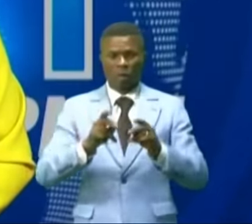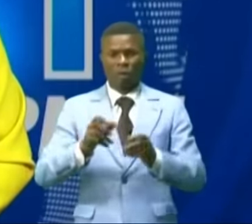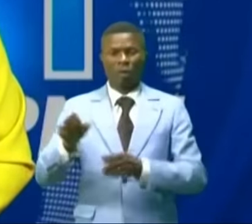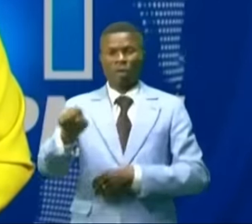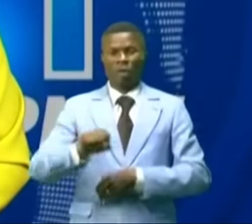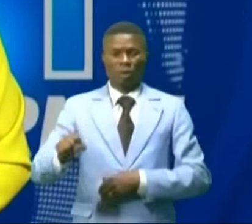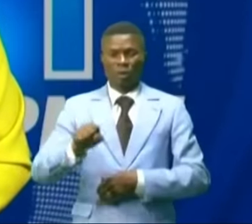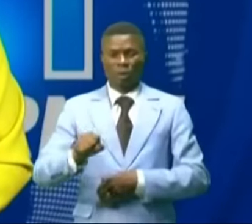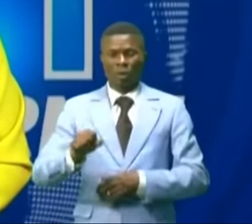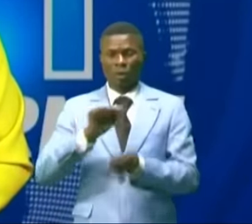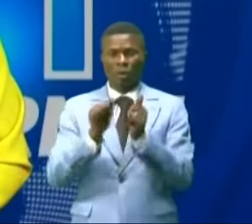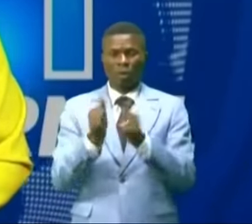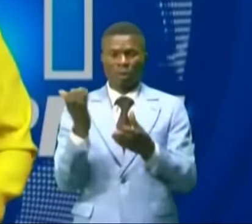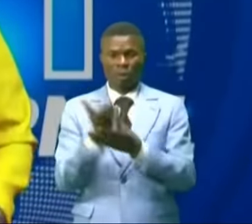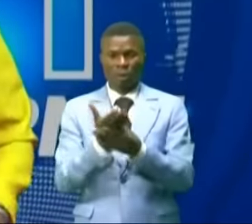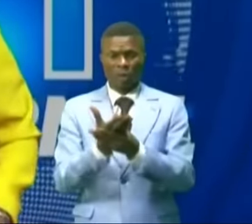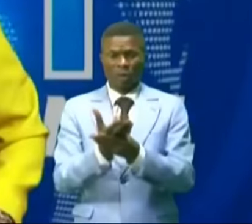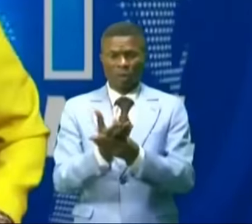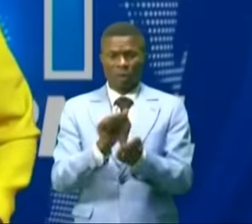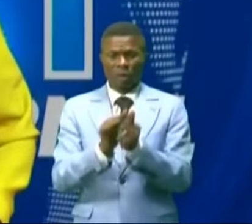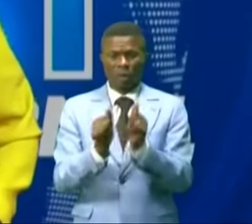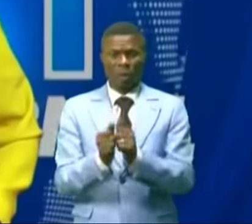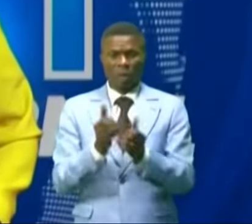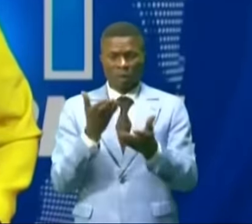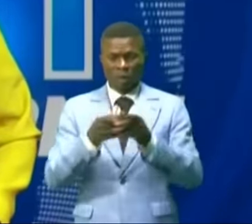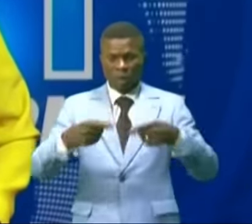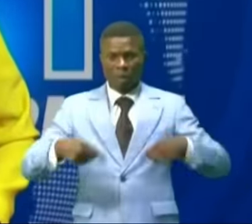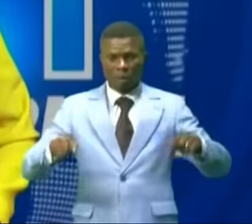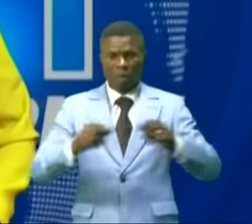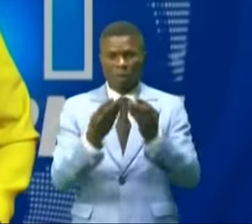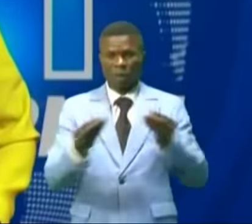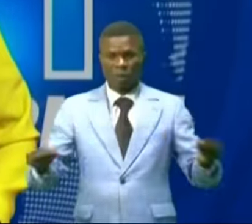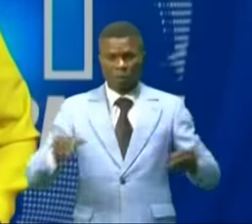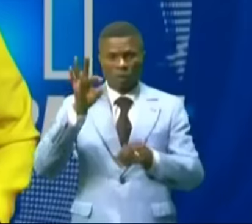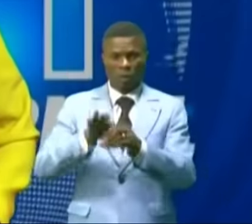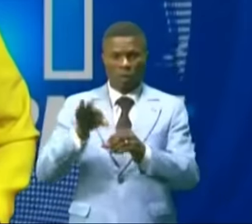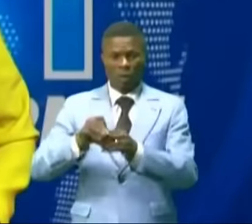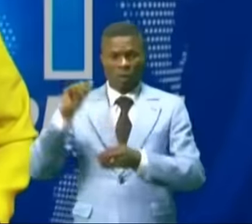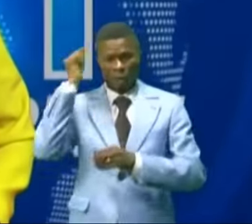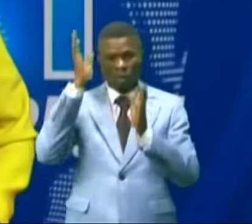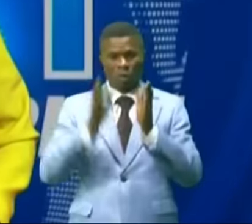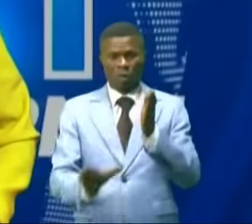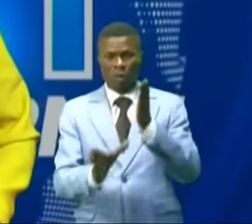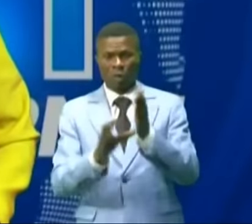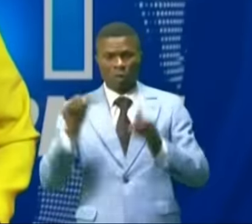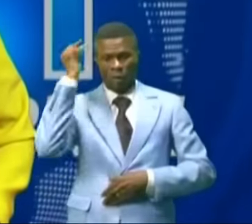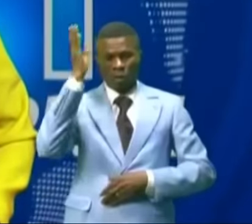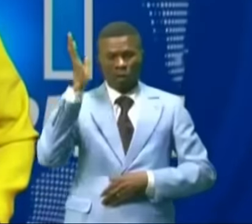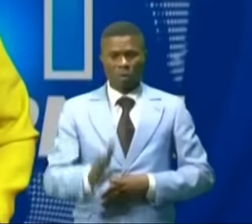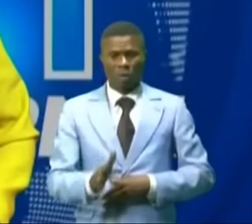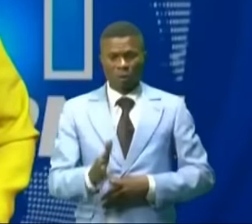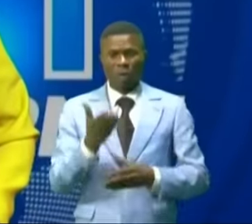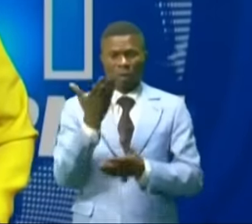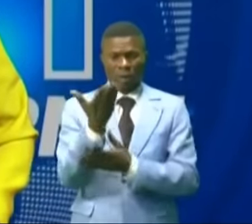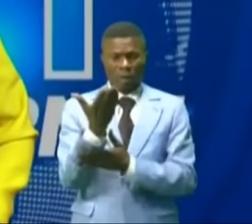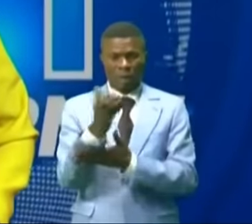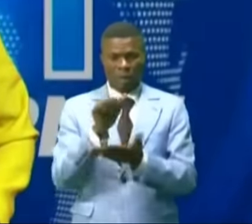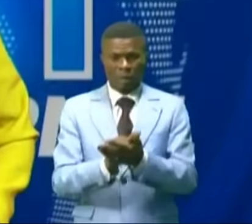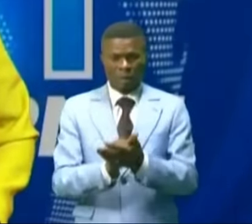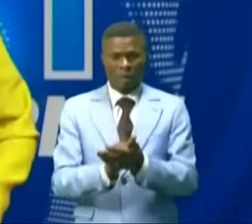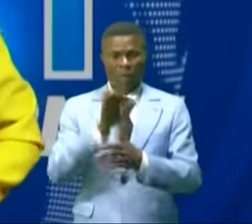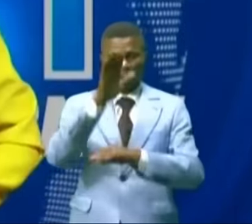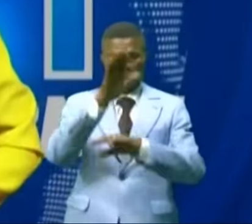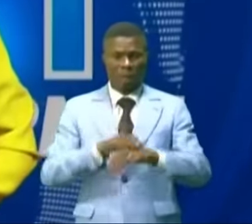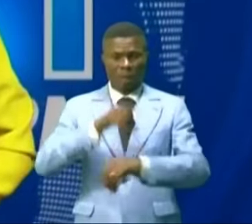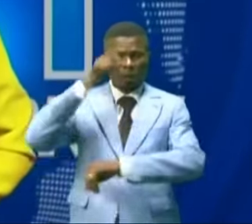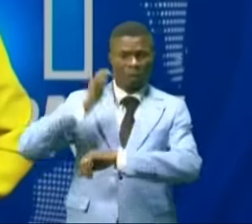du contentieux siégeant en matière des contentieux des résultats de l'élection des gouverneurs et vice-gouverneurs en appel appellera à son